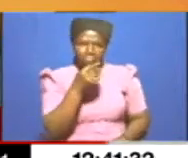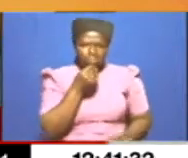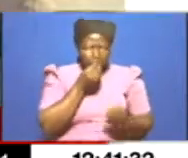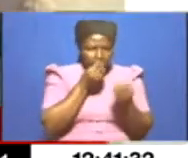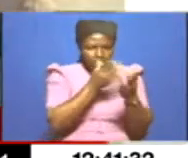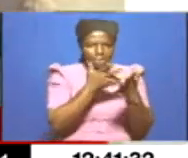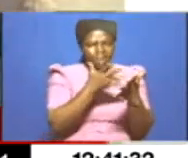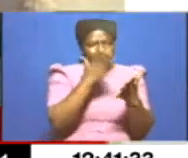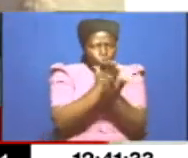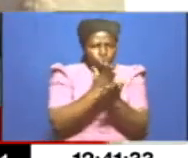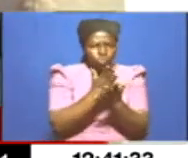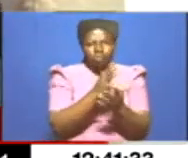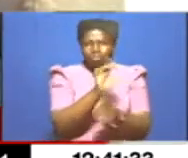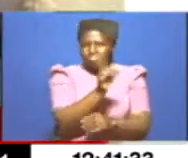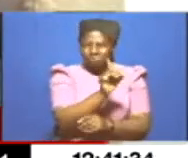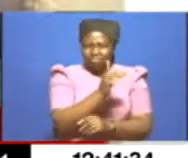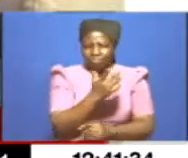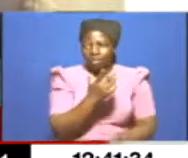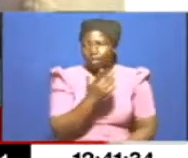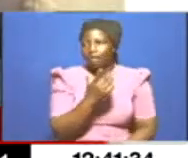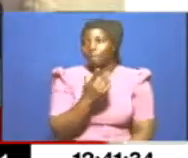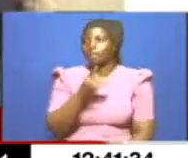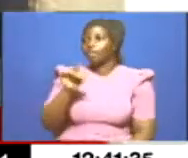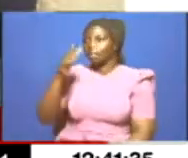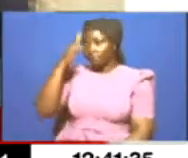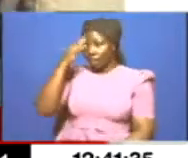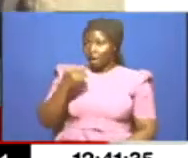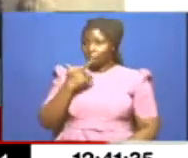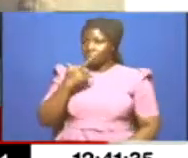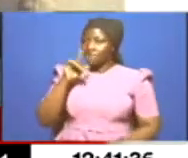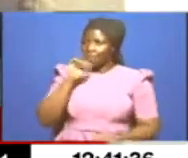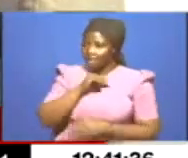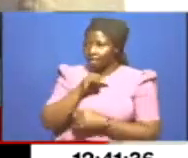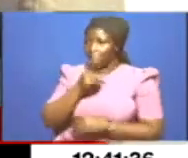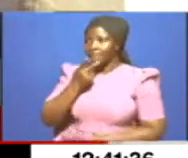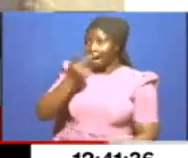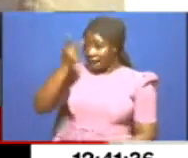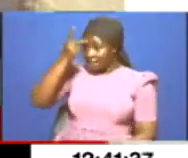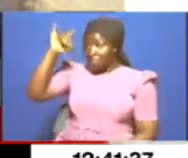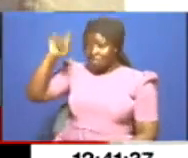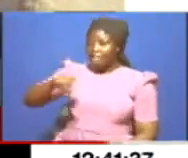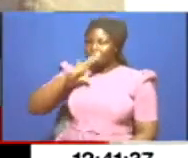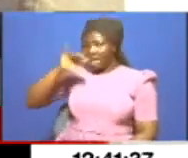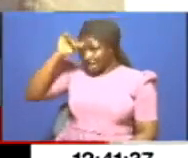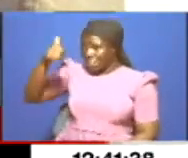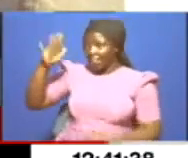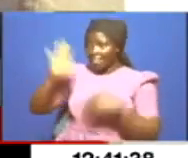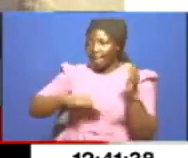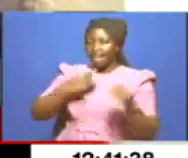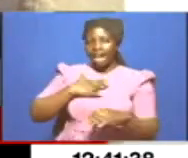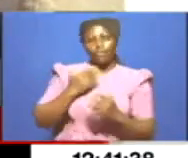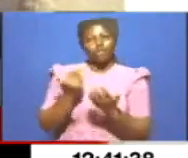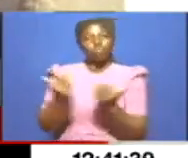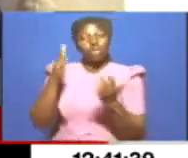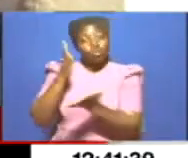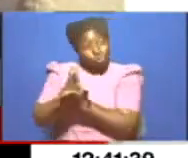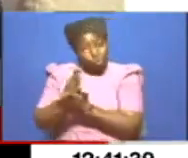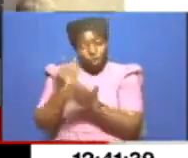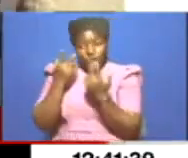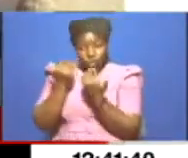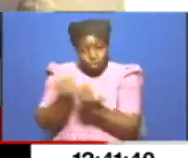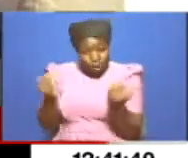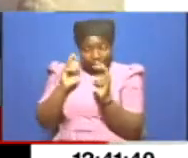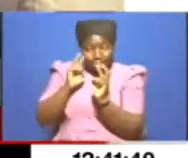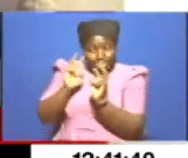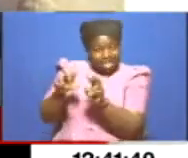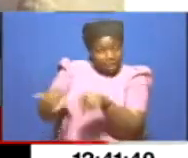sababu nimesema hivi Nanzi, kwamba wazazi lazima tuwe mbele ya watoto wetu. Ndio wanaiona wako na hekima, lakini lazima